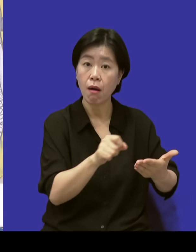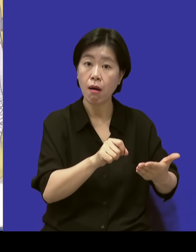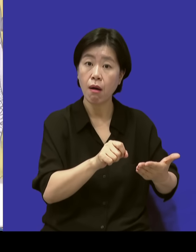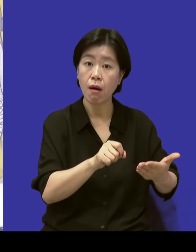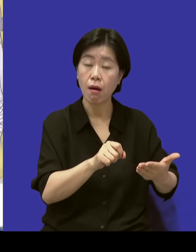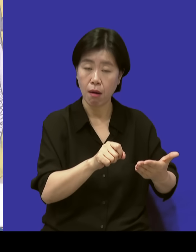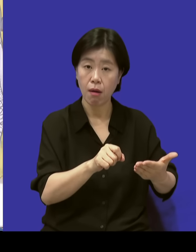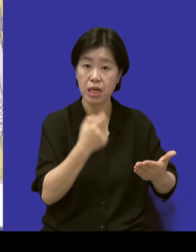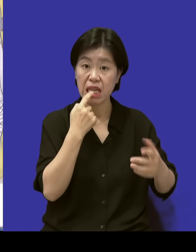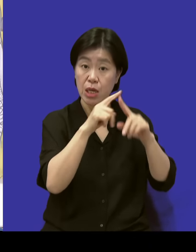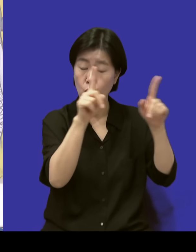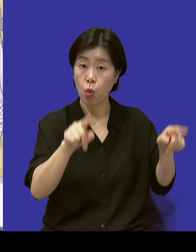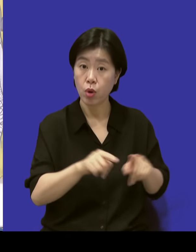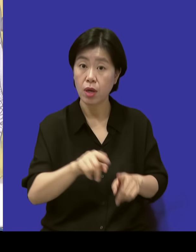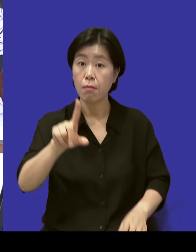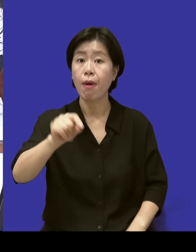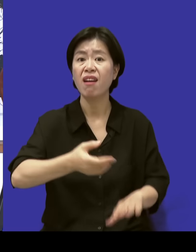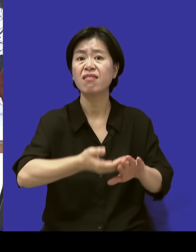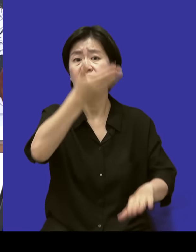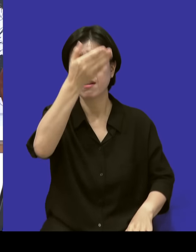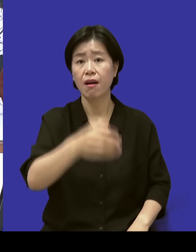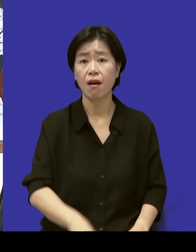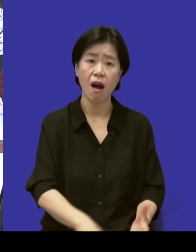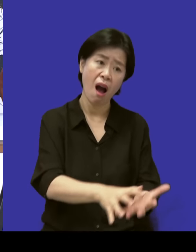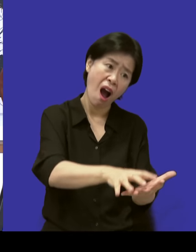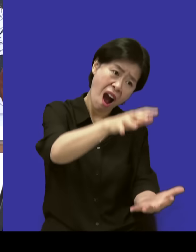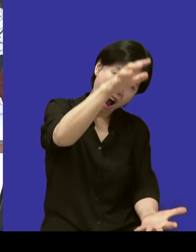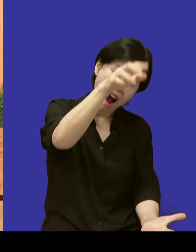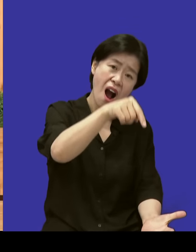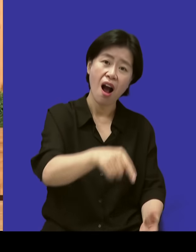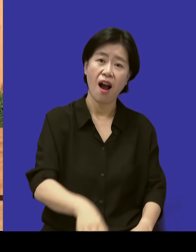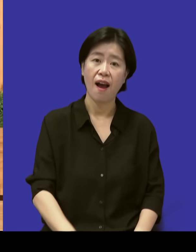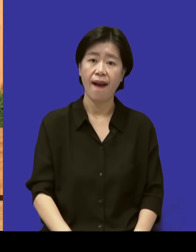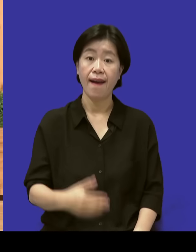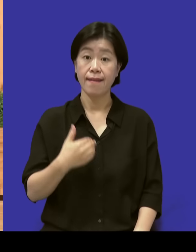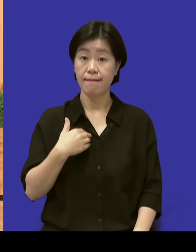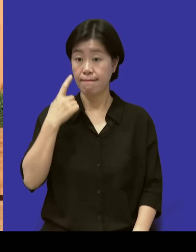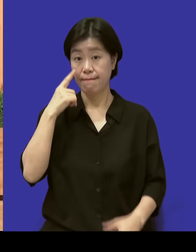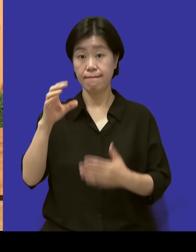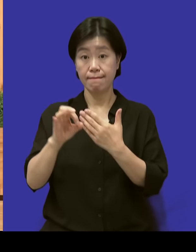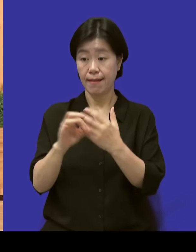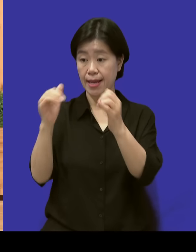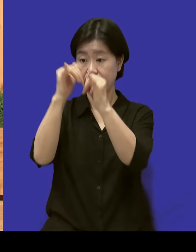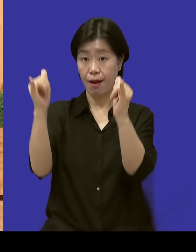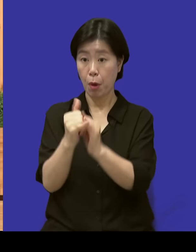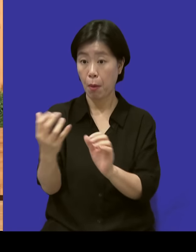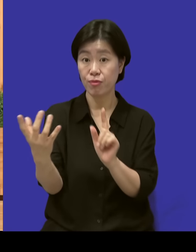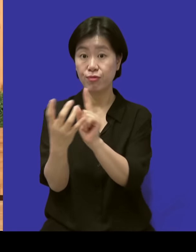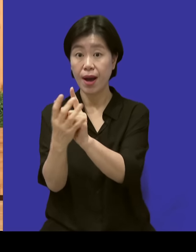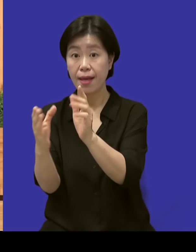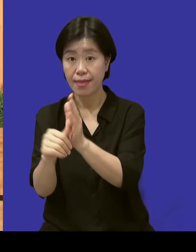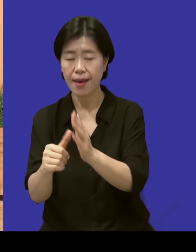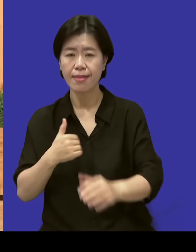자기는 나가서 사이비 교주가 될 거래요. 교주가 될 거래요. 완전히